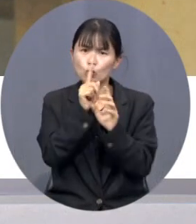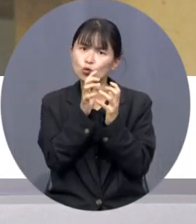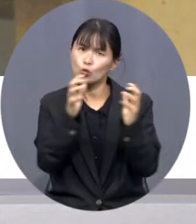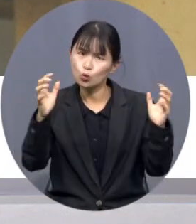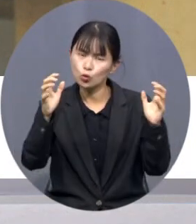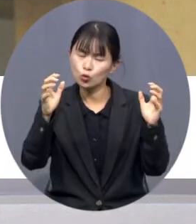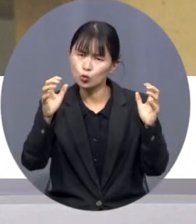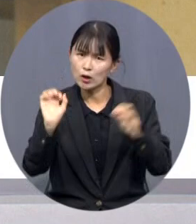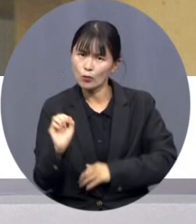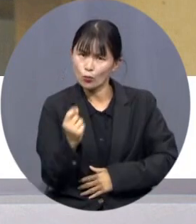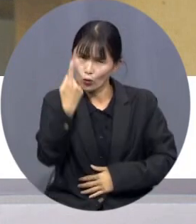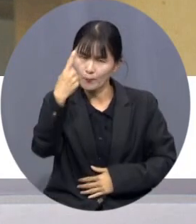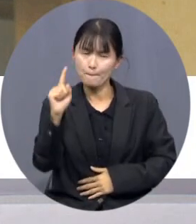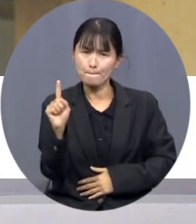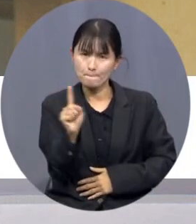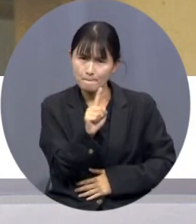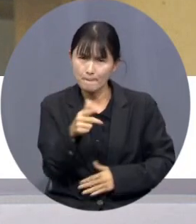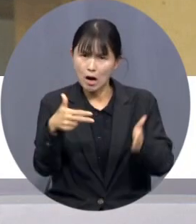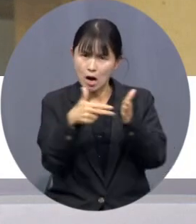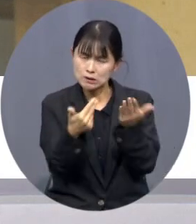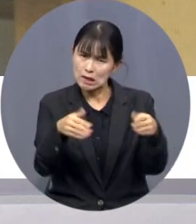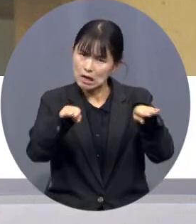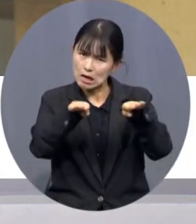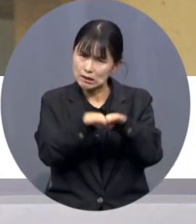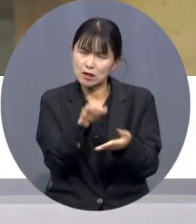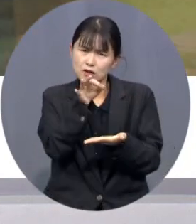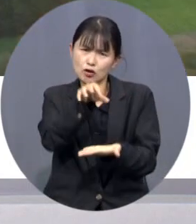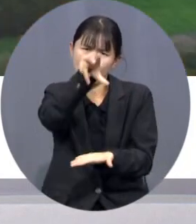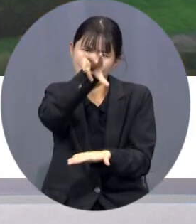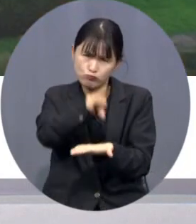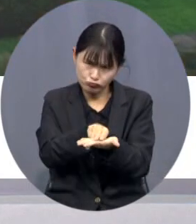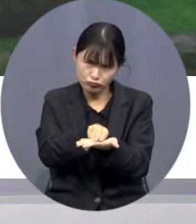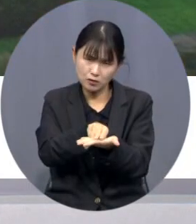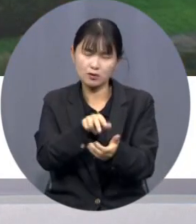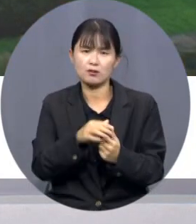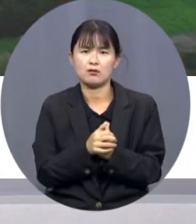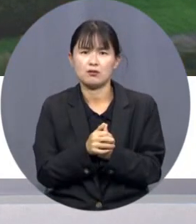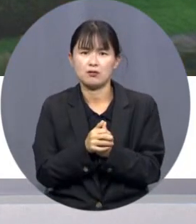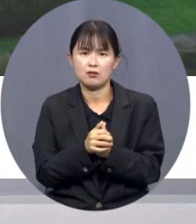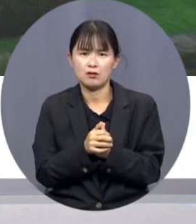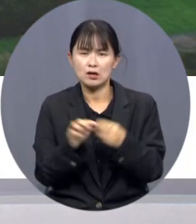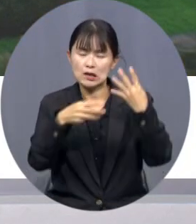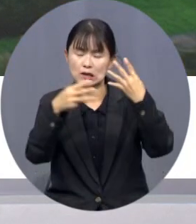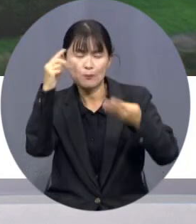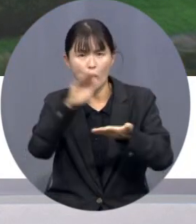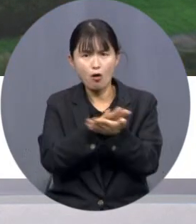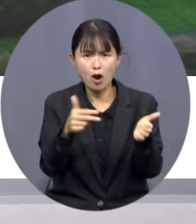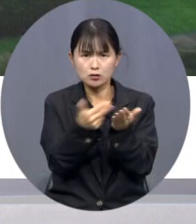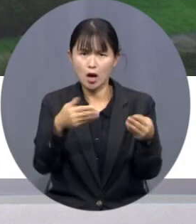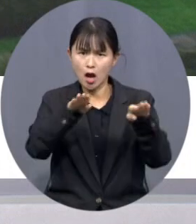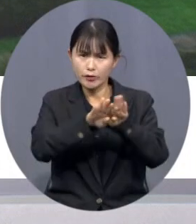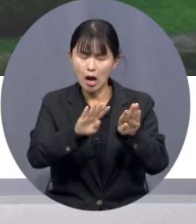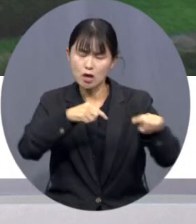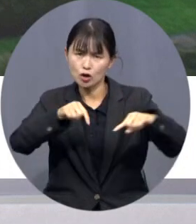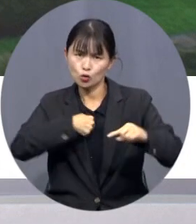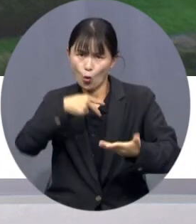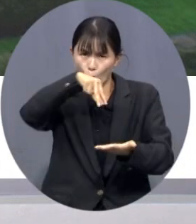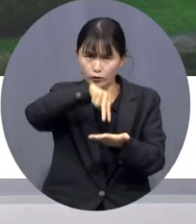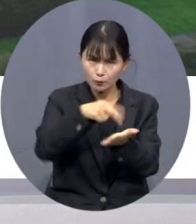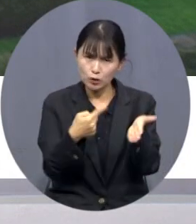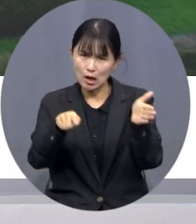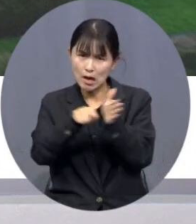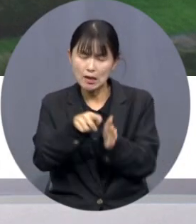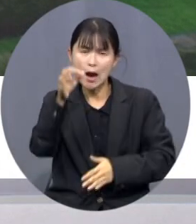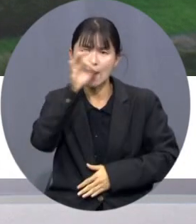논란의 배경에는 이 재단의 재정 문제가 깔려 있습니다. 4.3 평화재단은 정치적 독립을 유지하기 위해